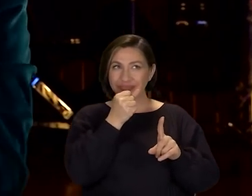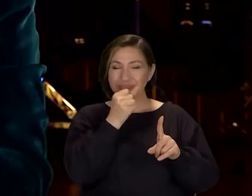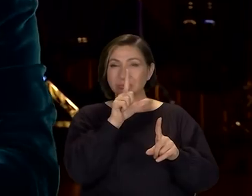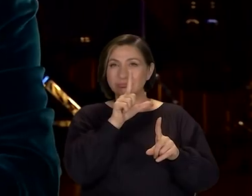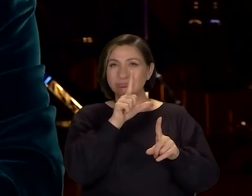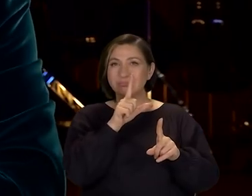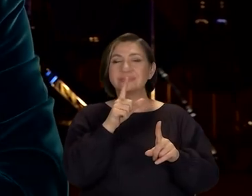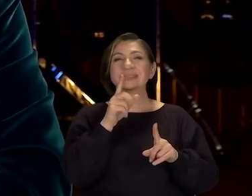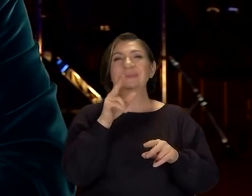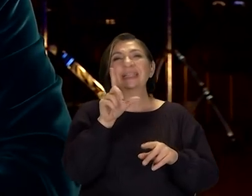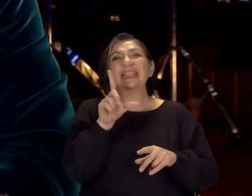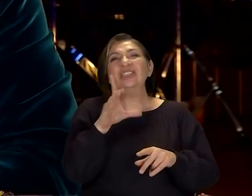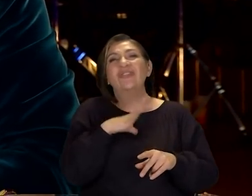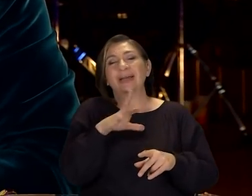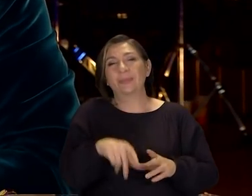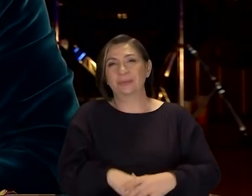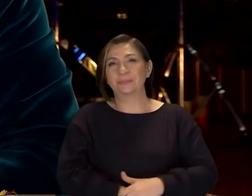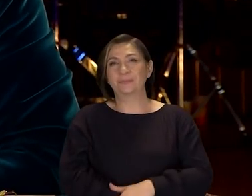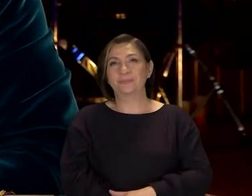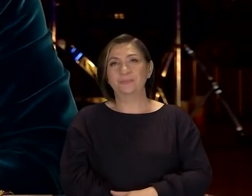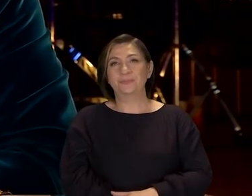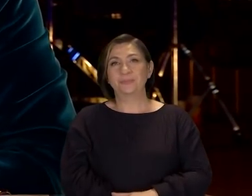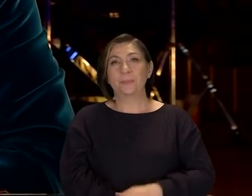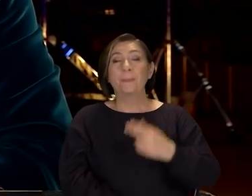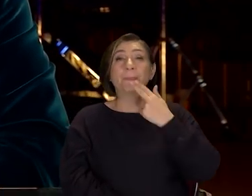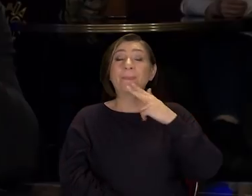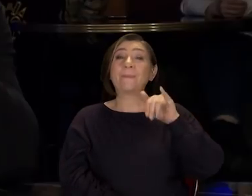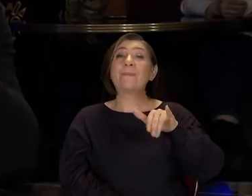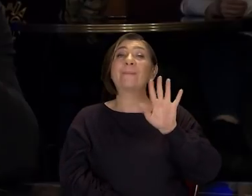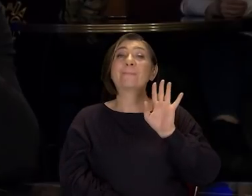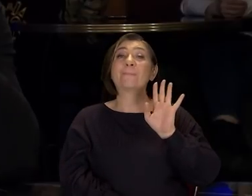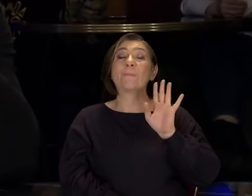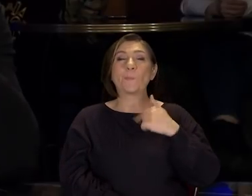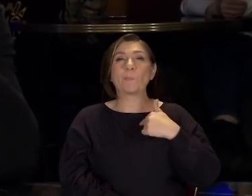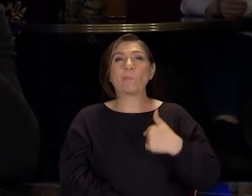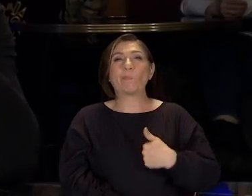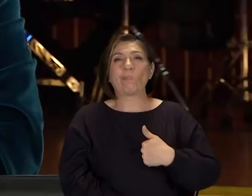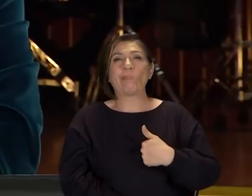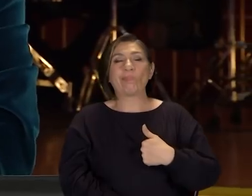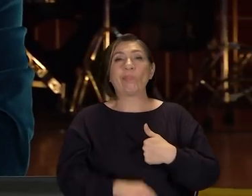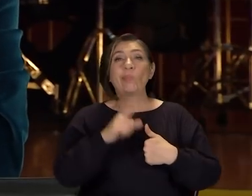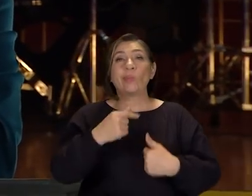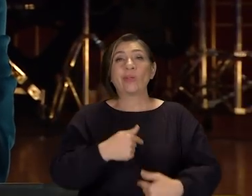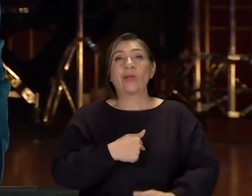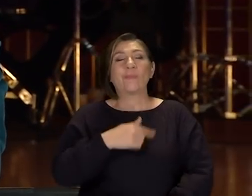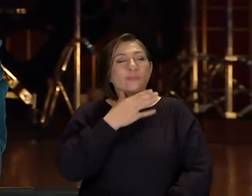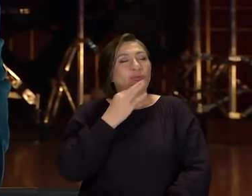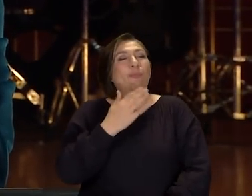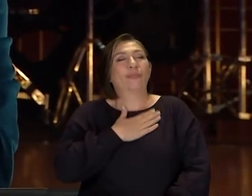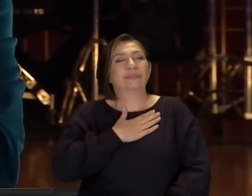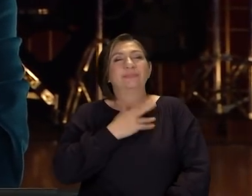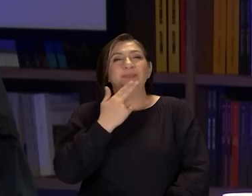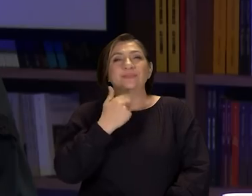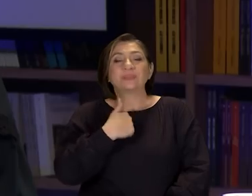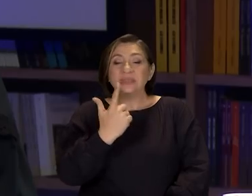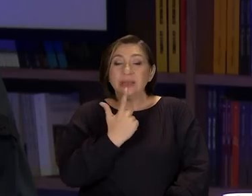Ve buna ihtiyaç duyuyor. Kadın aynı şey değil. Ben bunu hissediyorum artık. Ben bunu hissetmekten dolayı mutluyum. Kadın